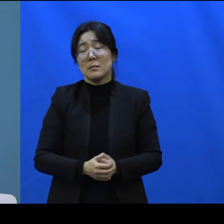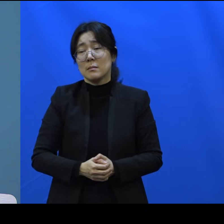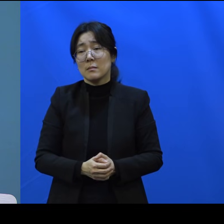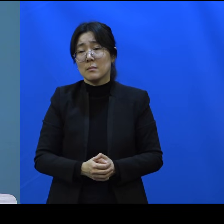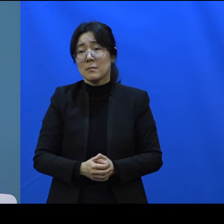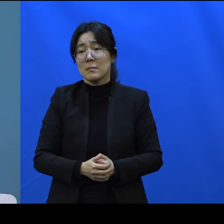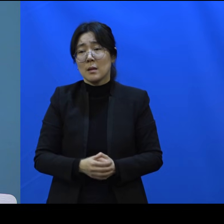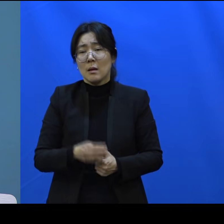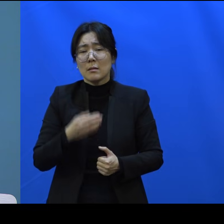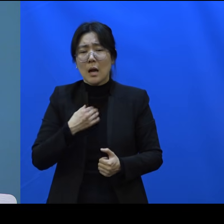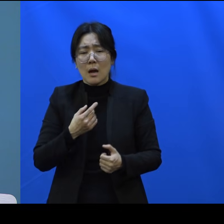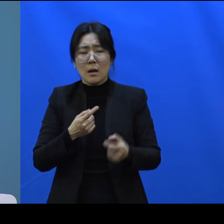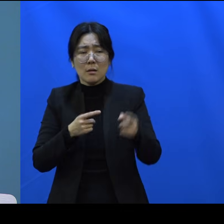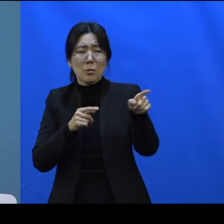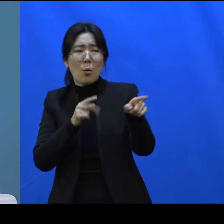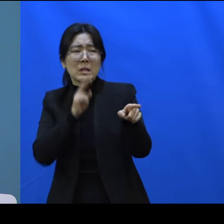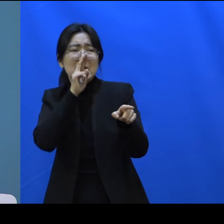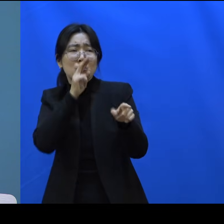열등감도 인정하세요.